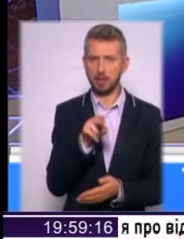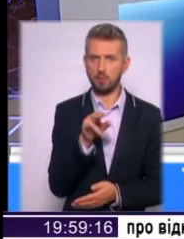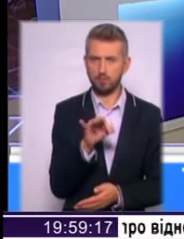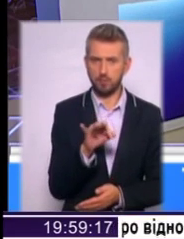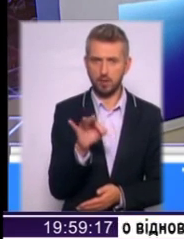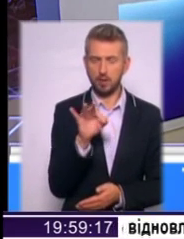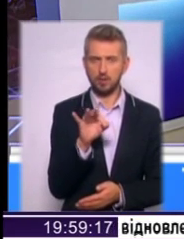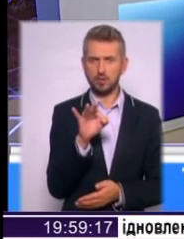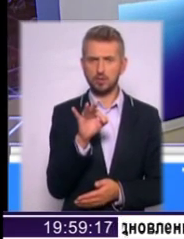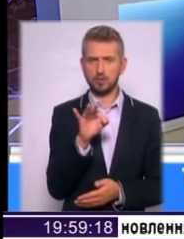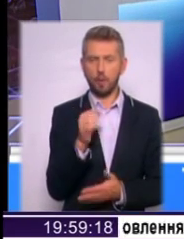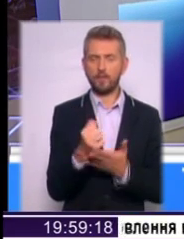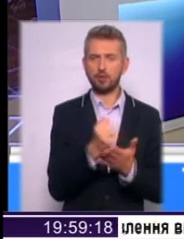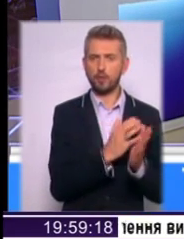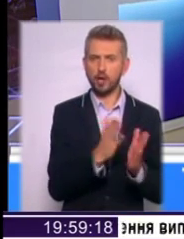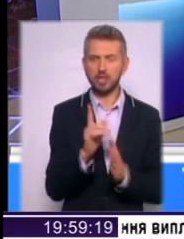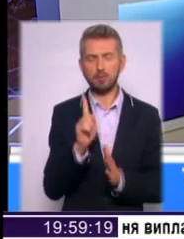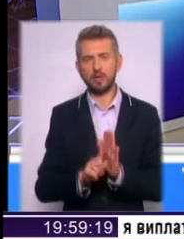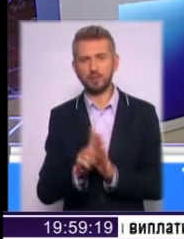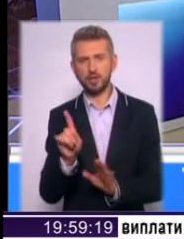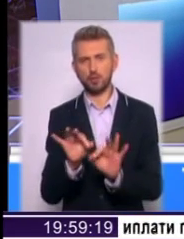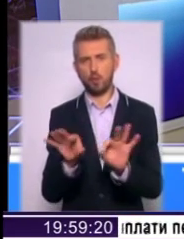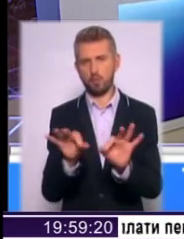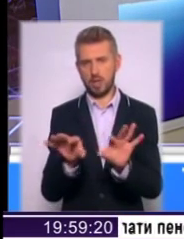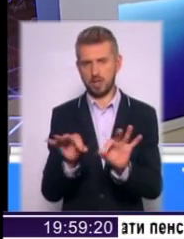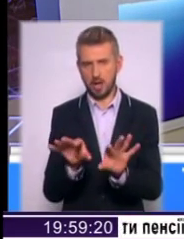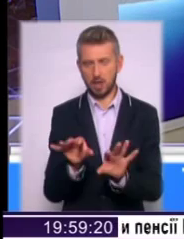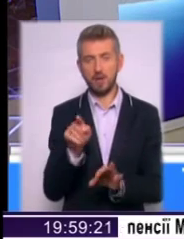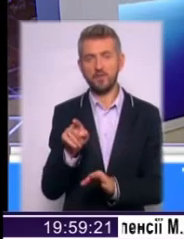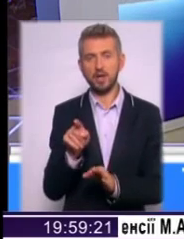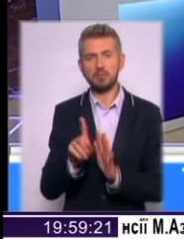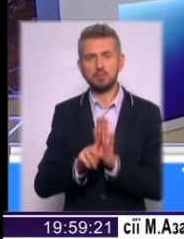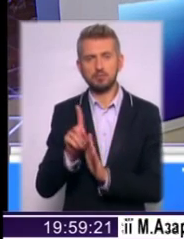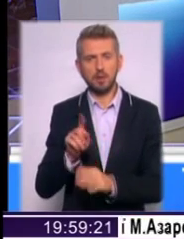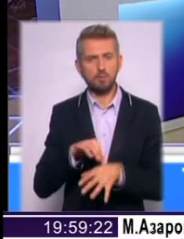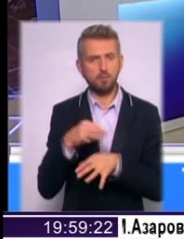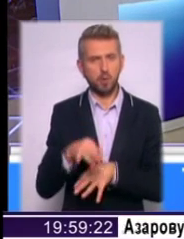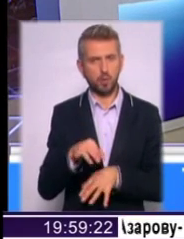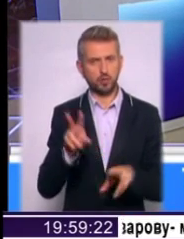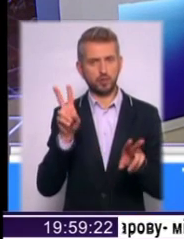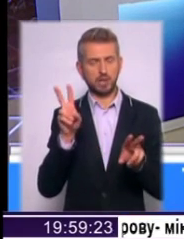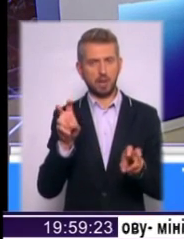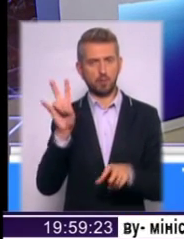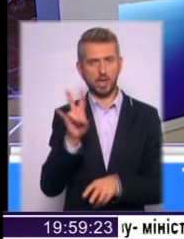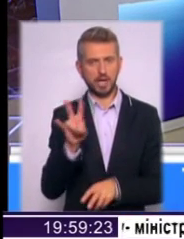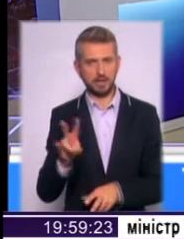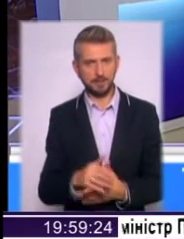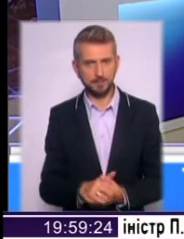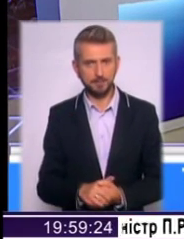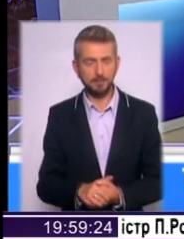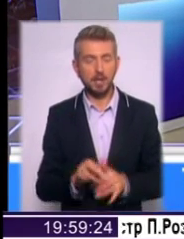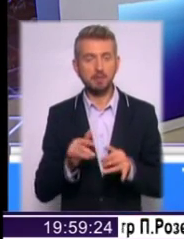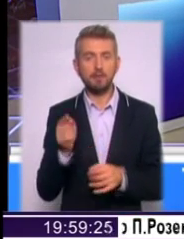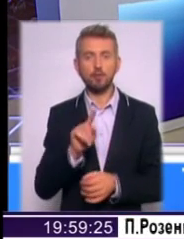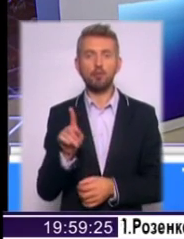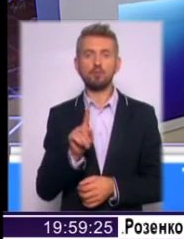щодо візового режиму, але спочатку коментар, оскільки ви зачепили дуже болючу тему релігії. Так. Справа в тому,